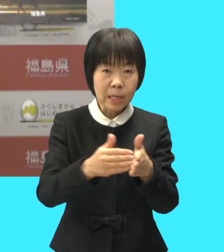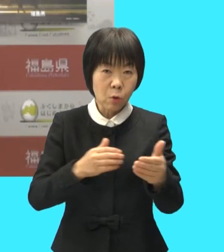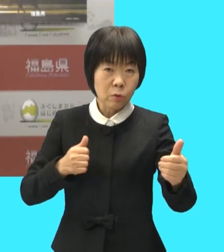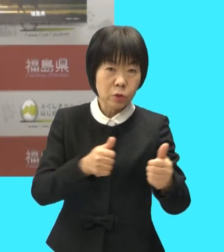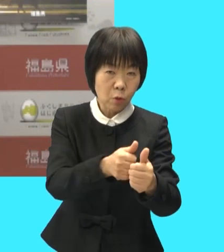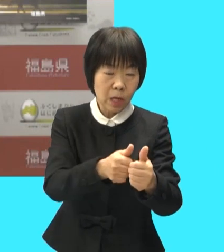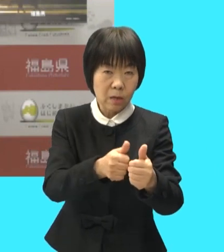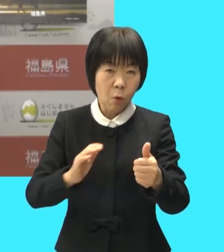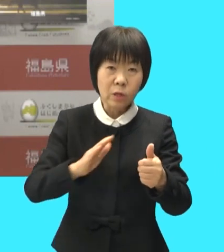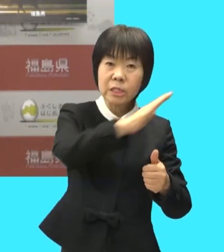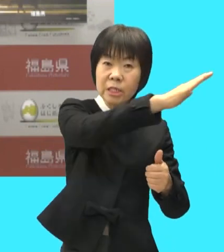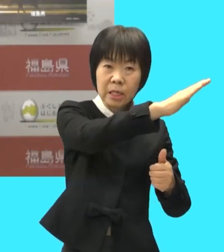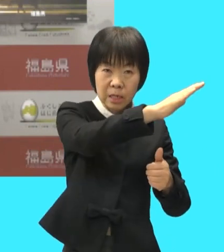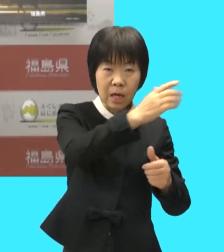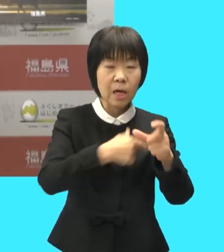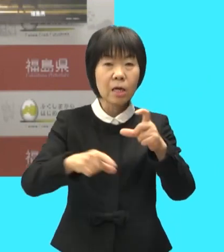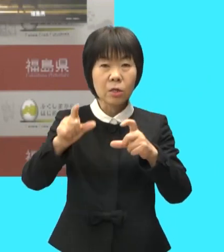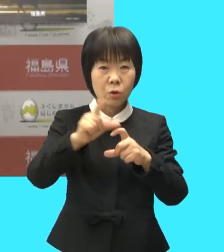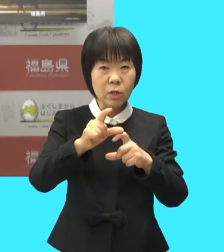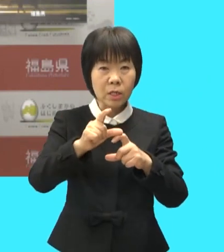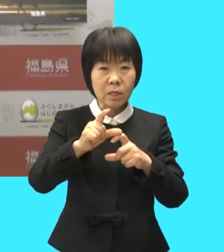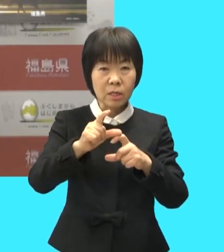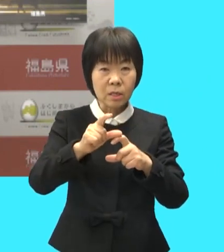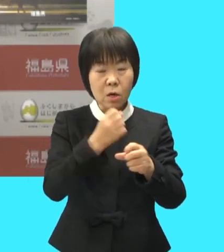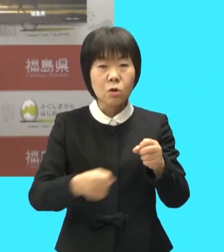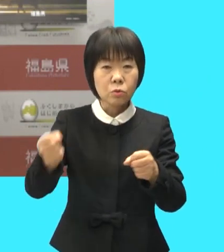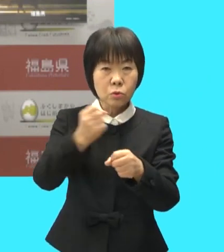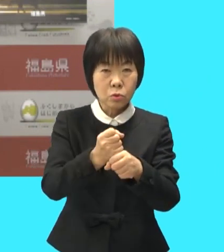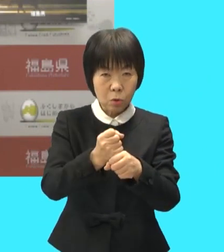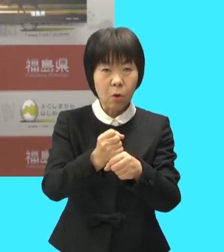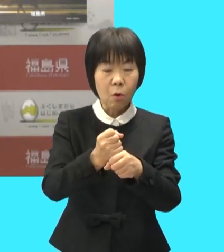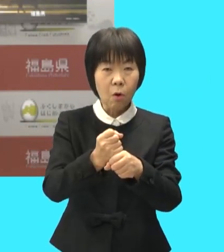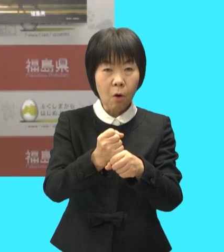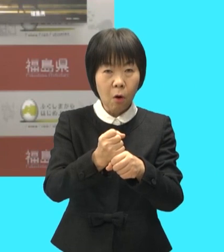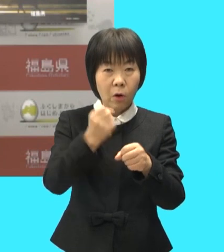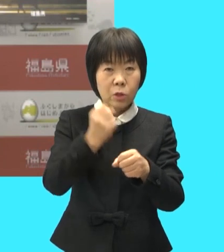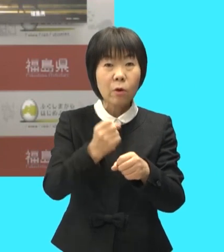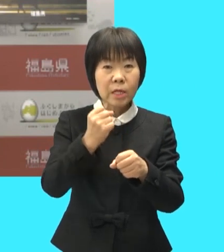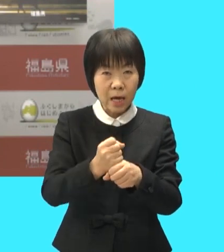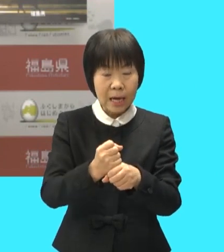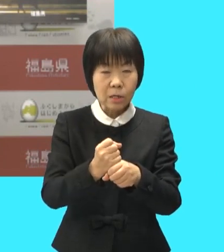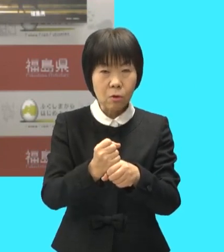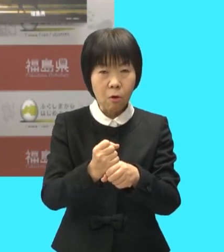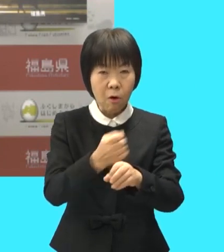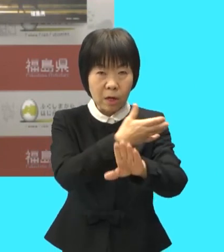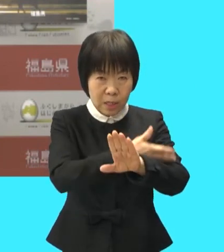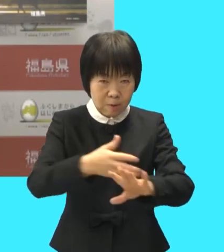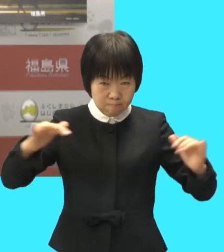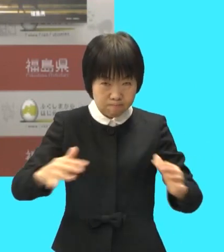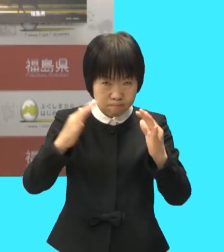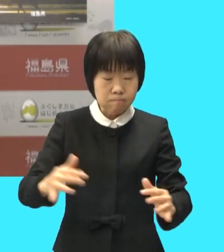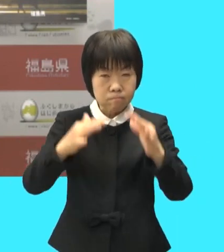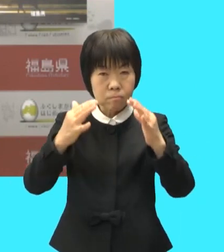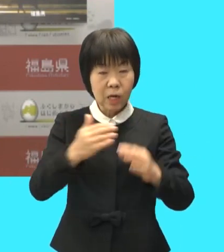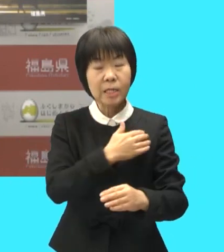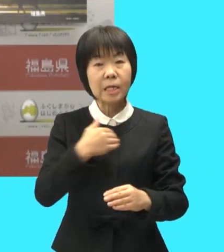を進化させ、より大きな復興創生へのうねりを作り出していけるよう全